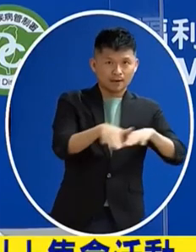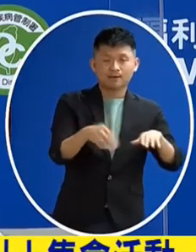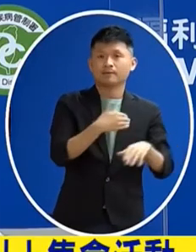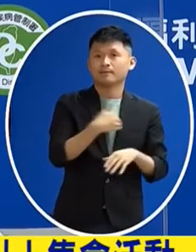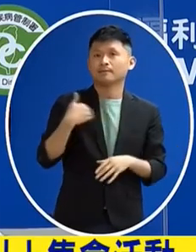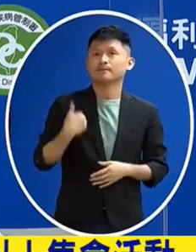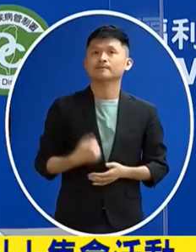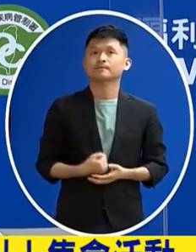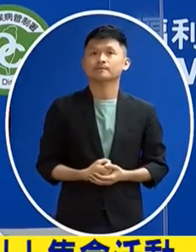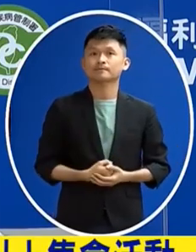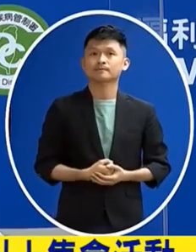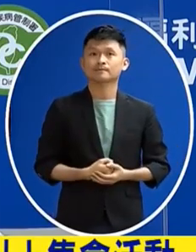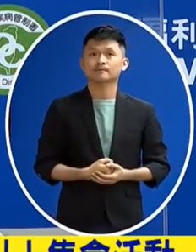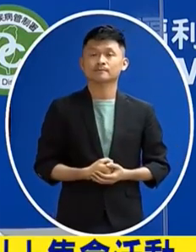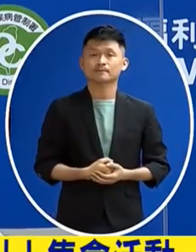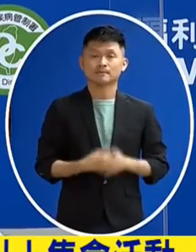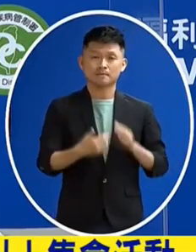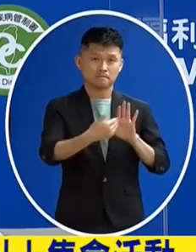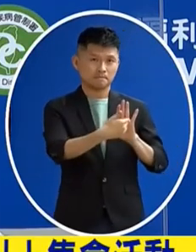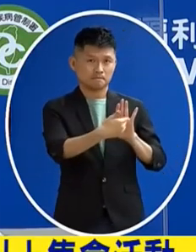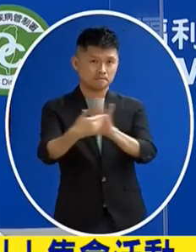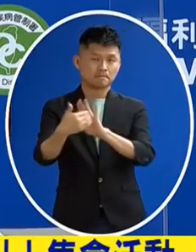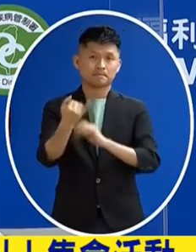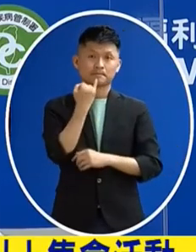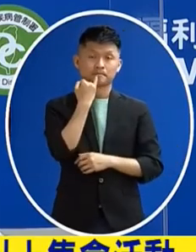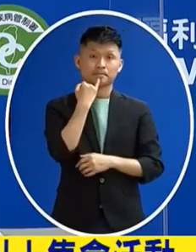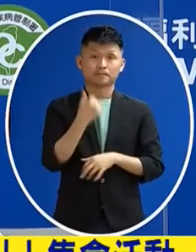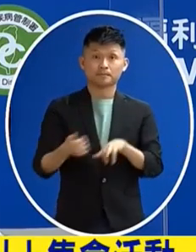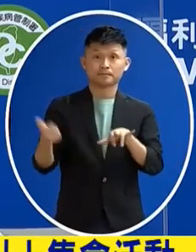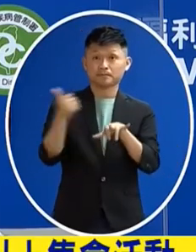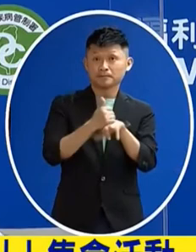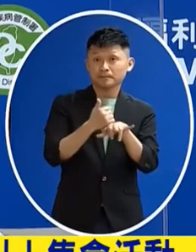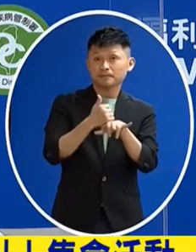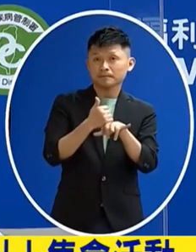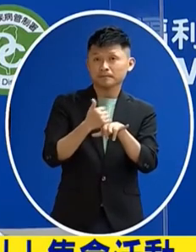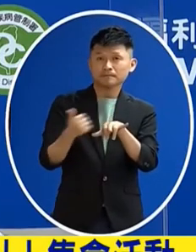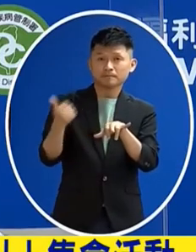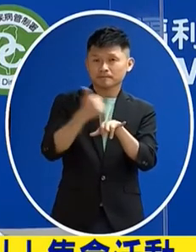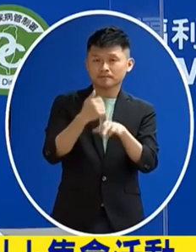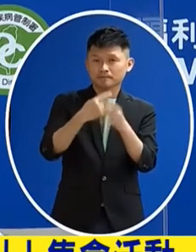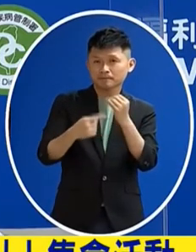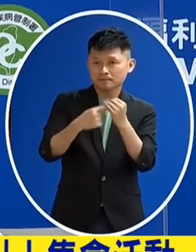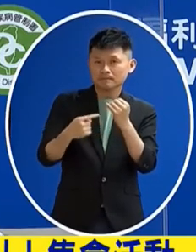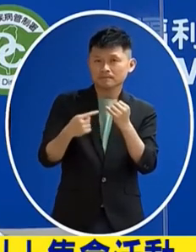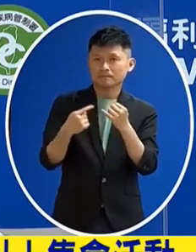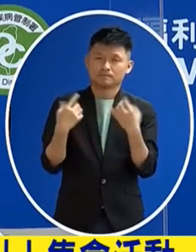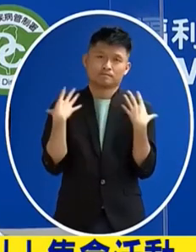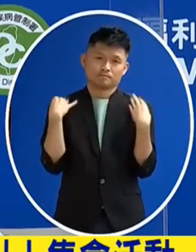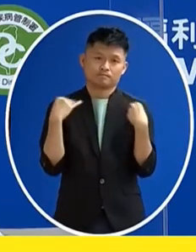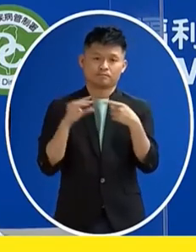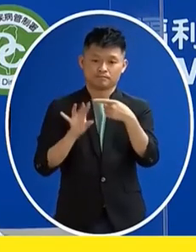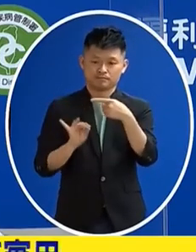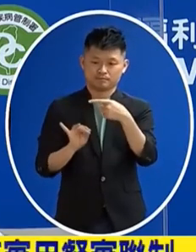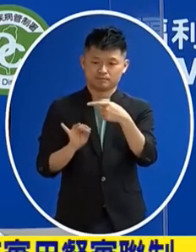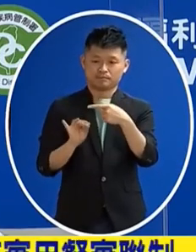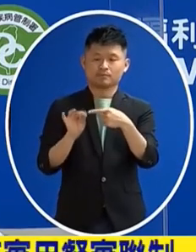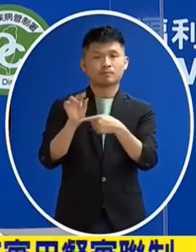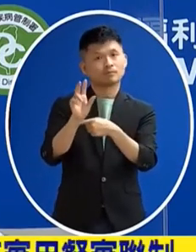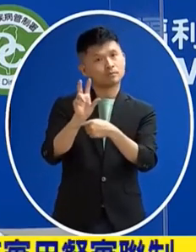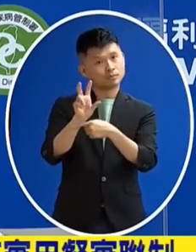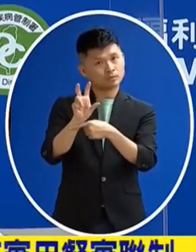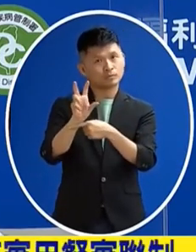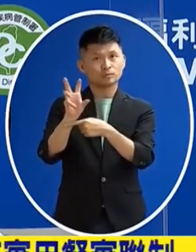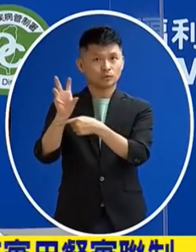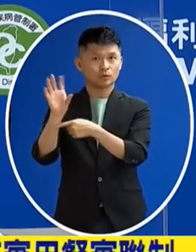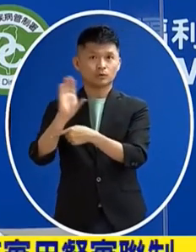个隔绝了哈。那运量大概依华航的估计，大概都可以维持到8-9成。那不